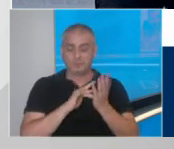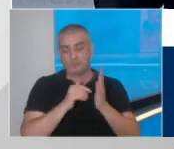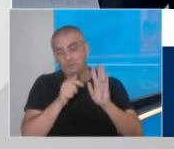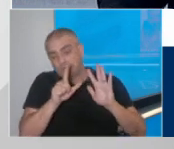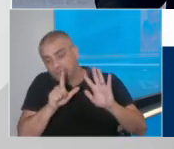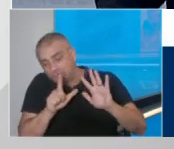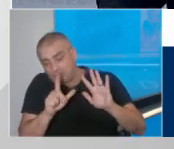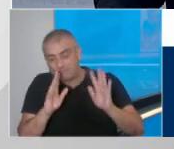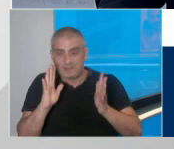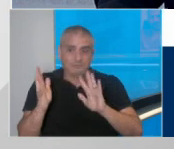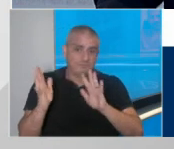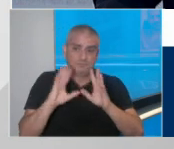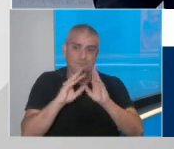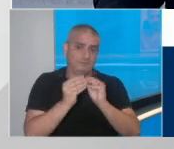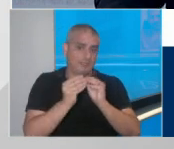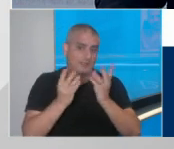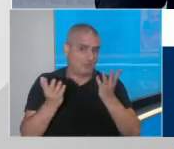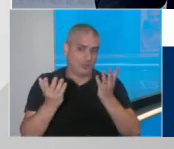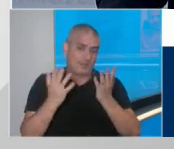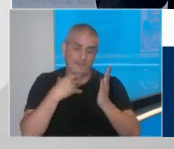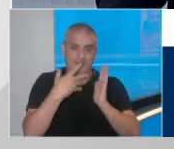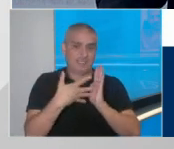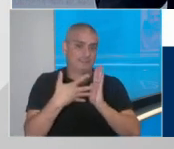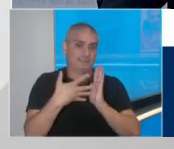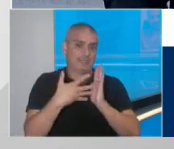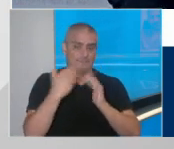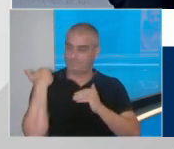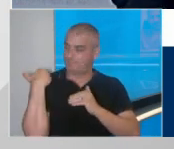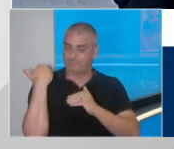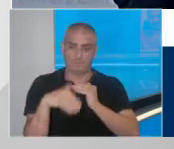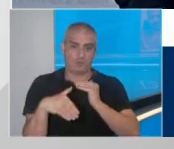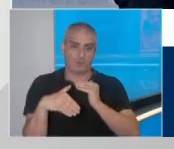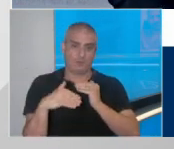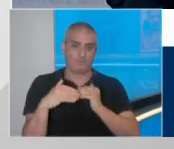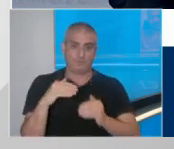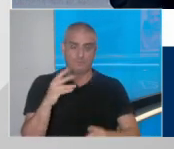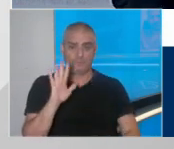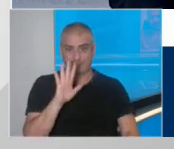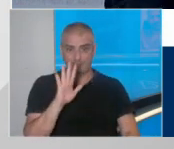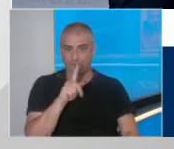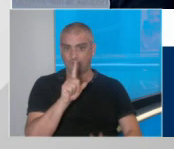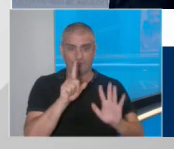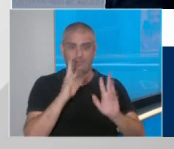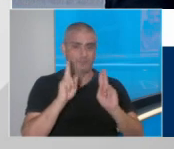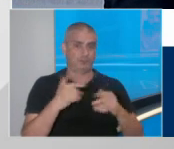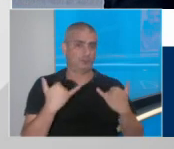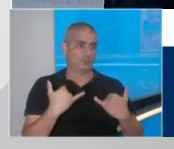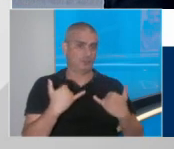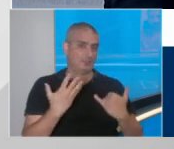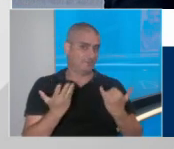7 מקומות בסך הכל לפי סקרים אחרונים. 5, כן? 7 זה מה שיש עכשיו.